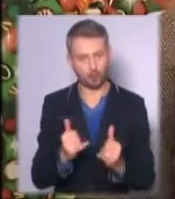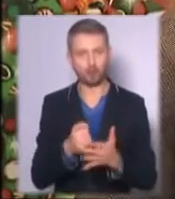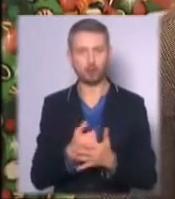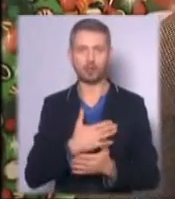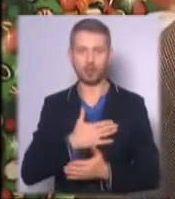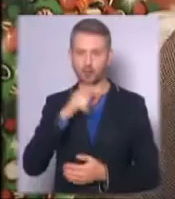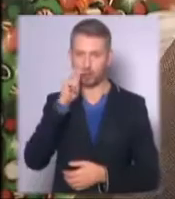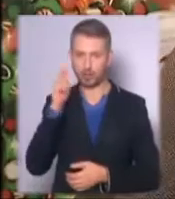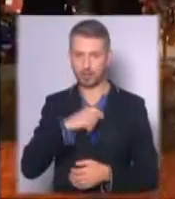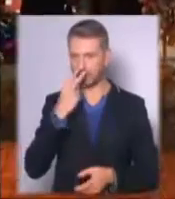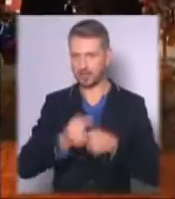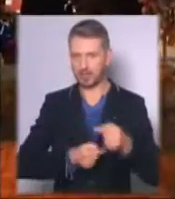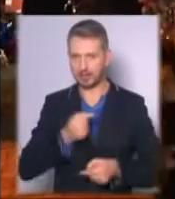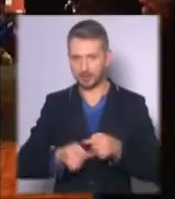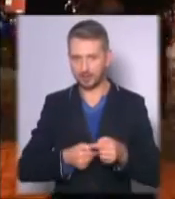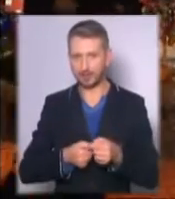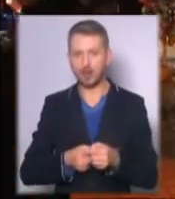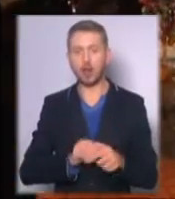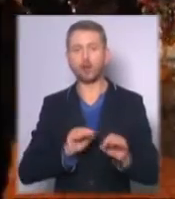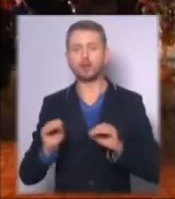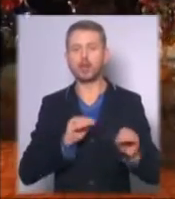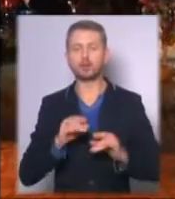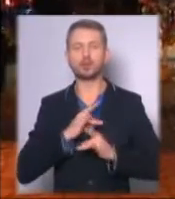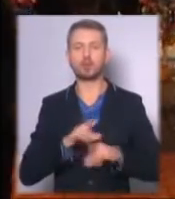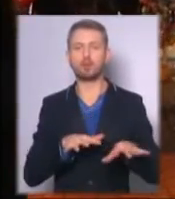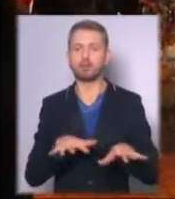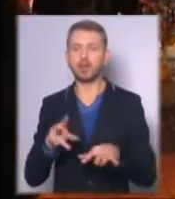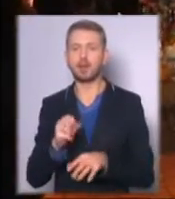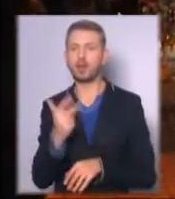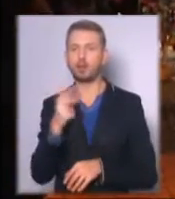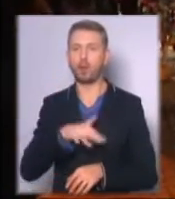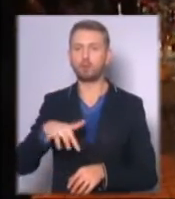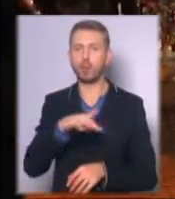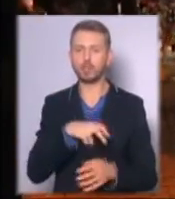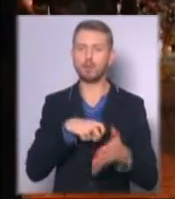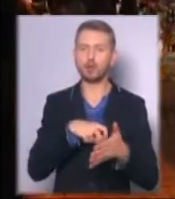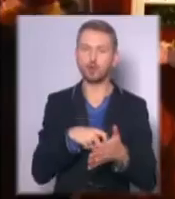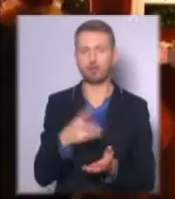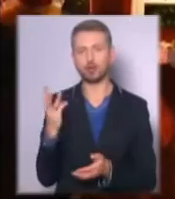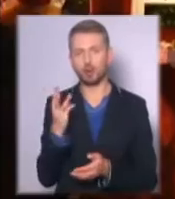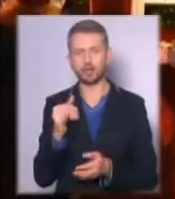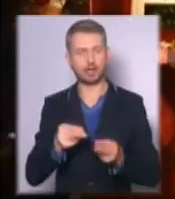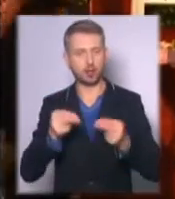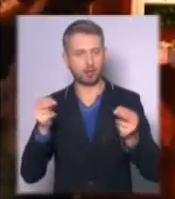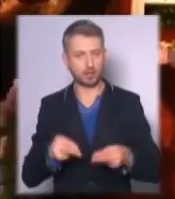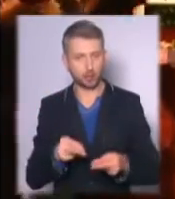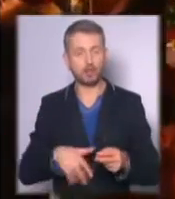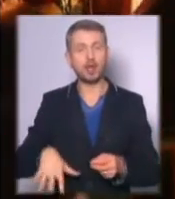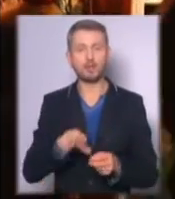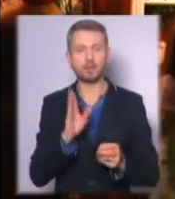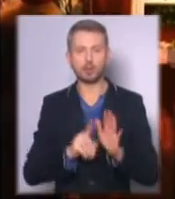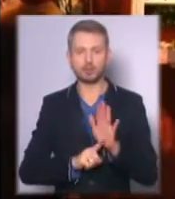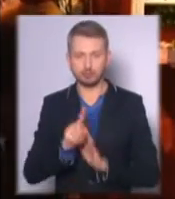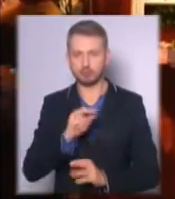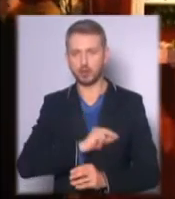наших українських традицій. Розташують святкові локації ще на трьох площах – Поштовій, Троїцькій та Контрактовій. Всі вони запрацюють з 19